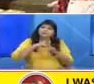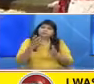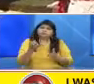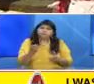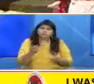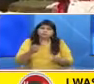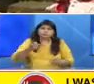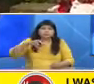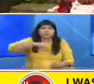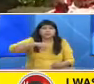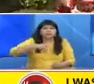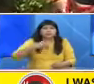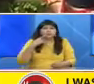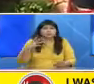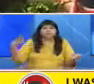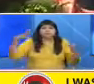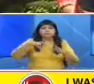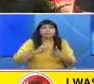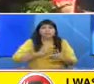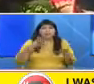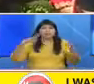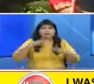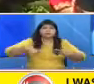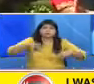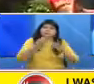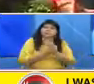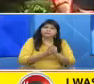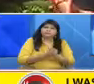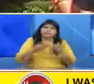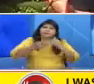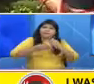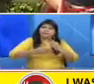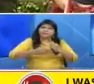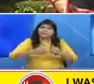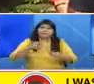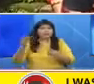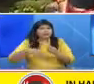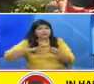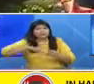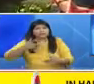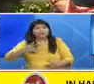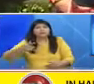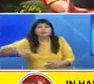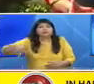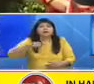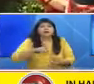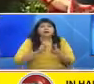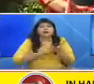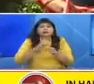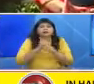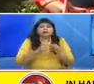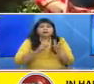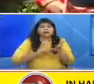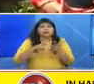भर धान्य एक बड़ा आंदोलन हो गया है। इसमें फसल कटाई के दिनों में आंगनवाड़ी सेविकाएं लोगों